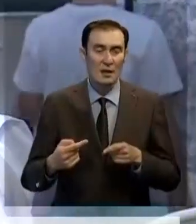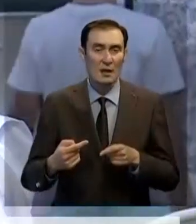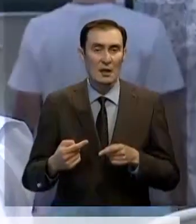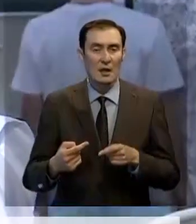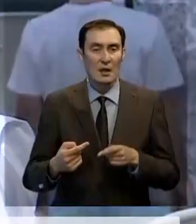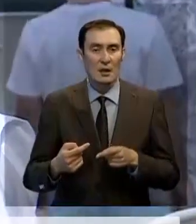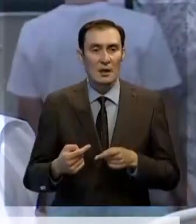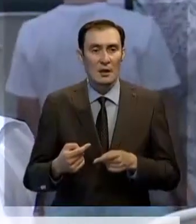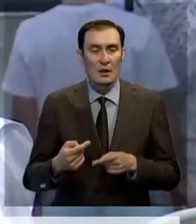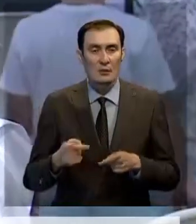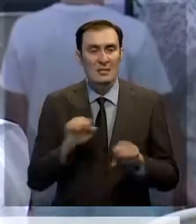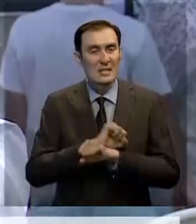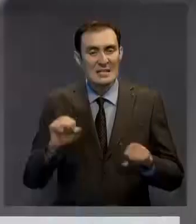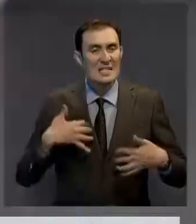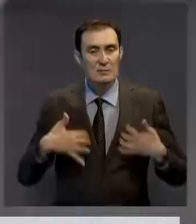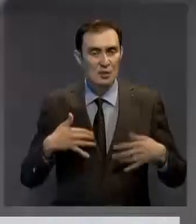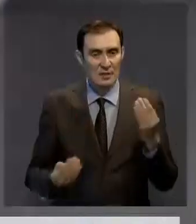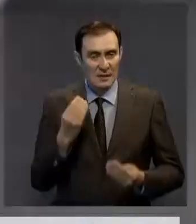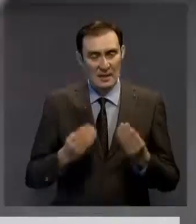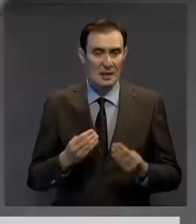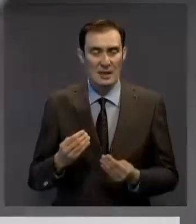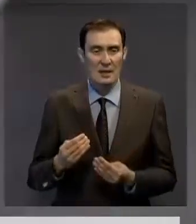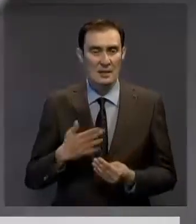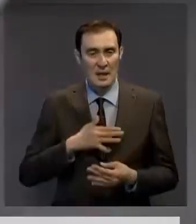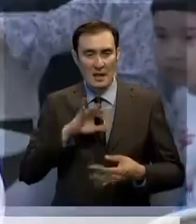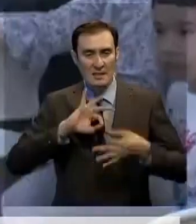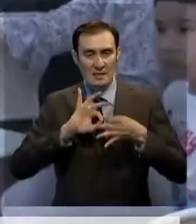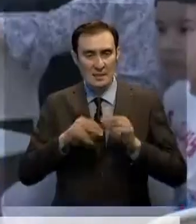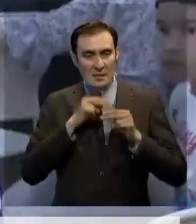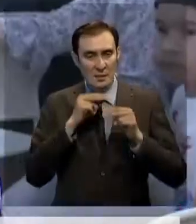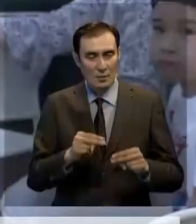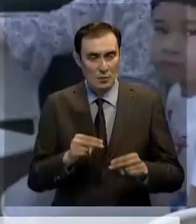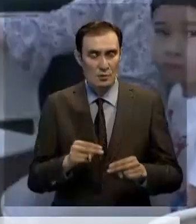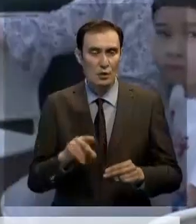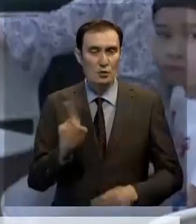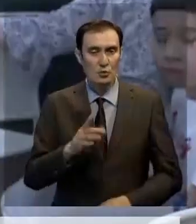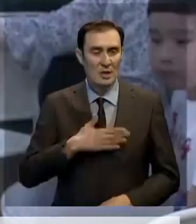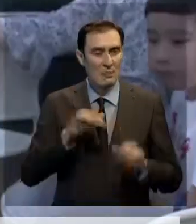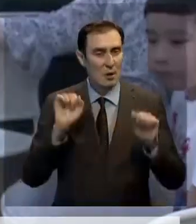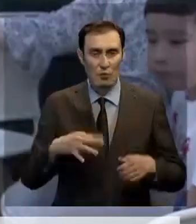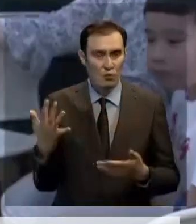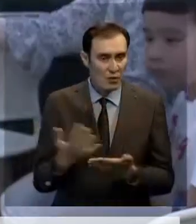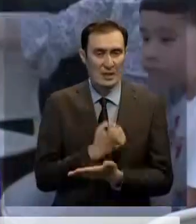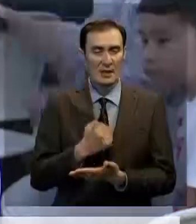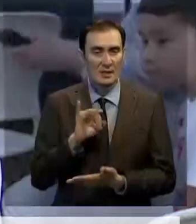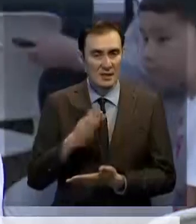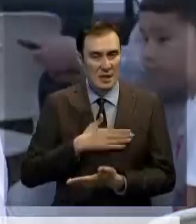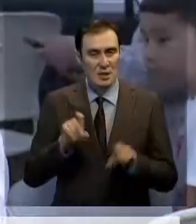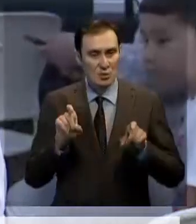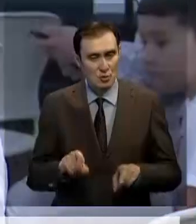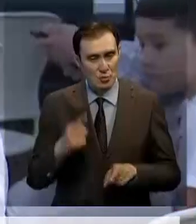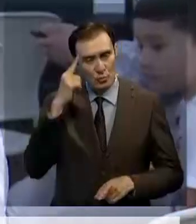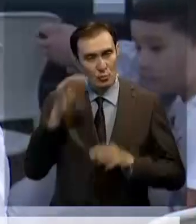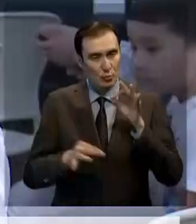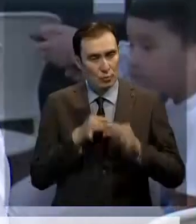нужно подумать, нельзя спешить. Я сосредоточена на доске, я уверена, что я выиграю. И я сижу,